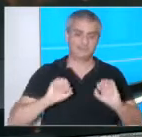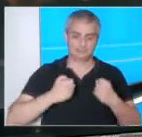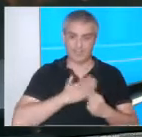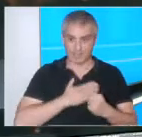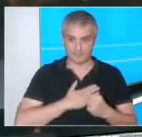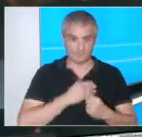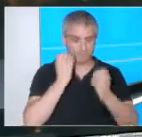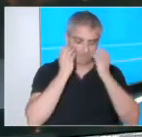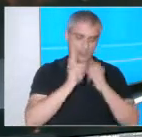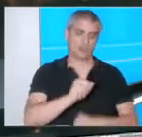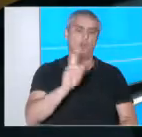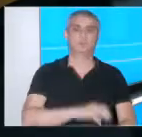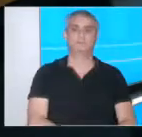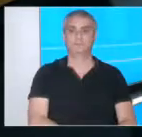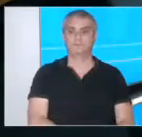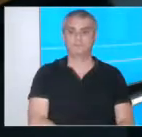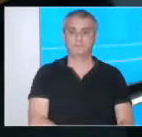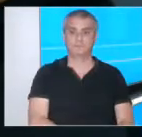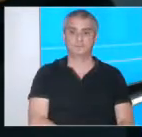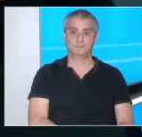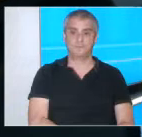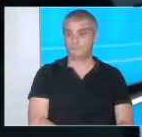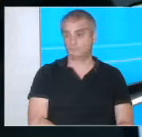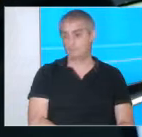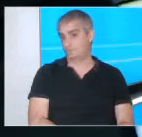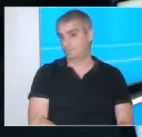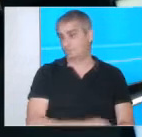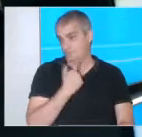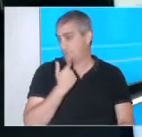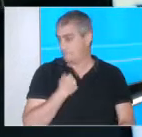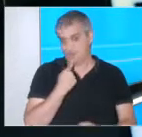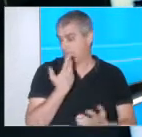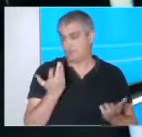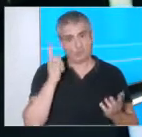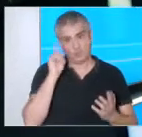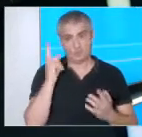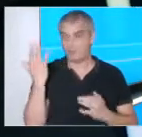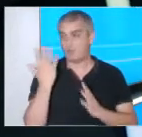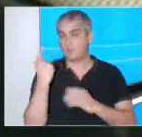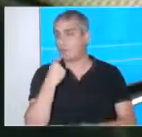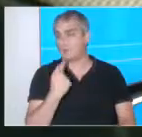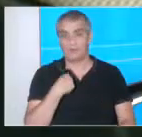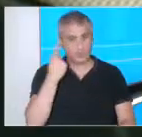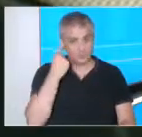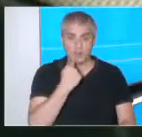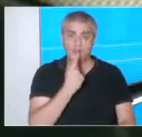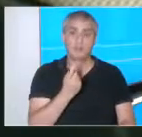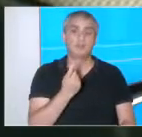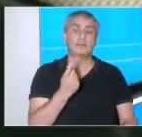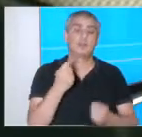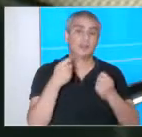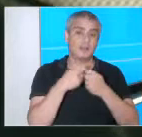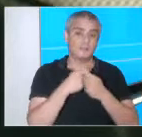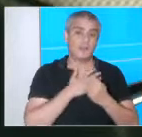בחגים, אצל בנט לא. על הקטע הזה הוא אמר, וגם אני חושב שאני אמרתי את זה, אני לא יודע באיזה טון הוא אמר את זה, אני יודע לומר את זה בטון הזה,